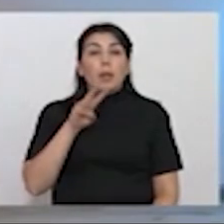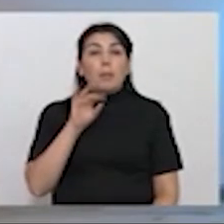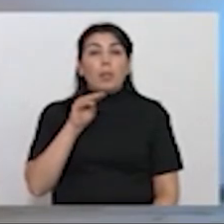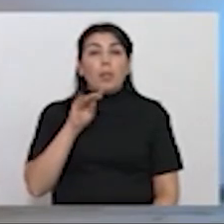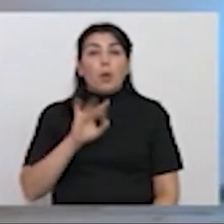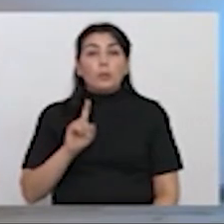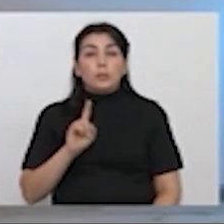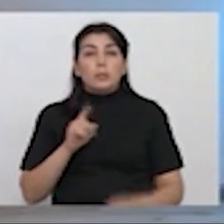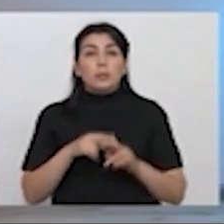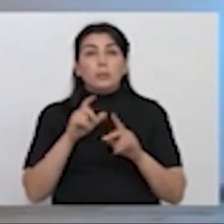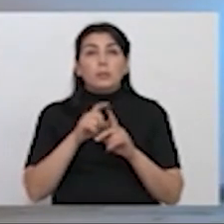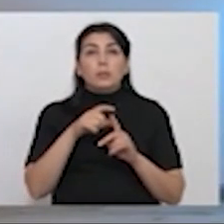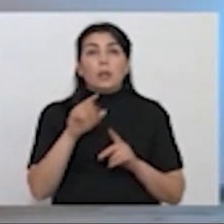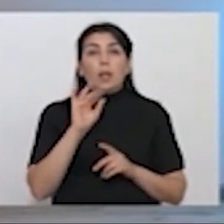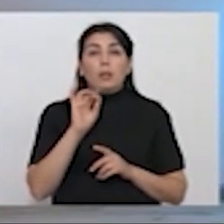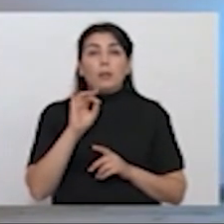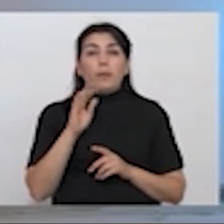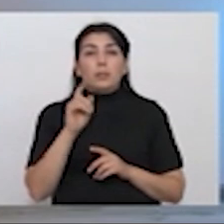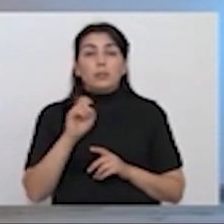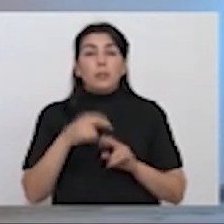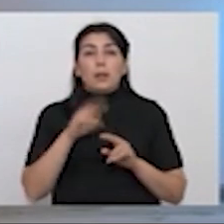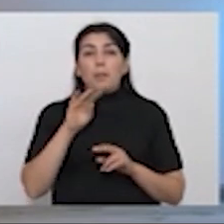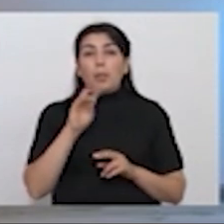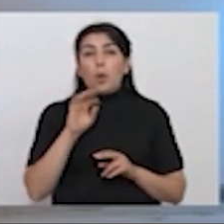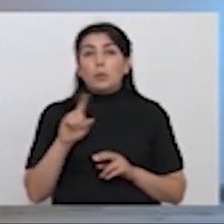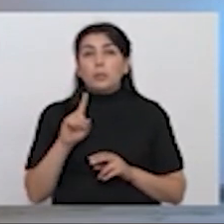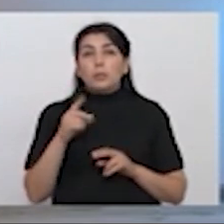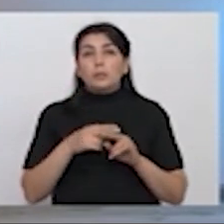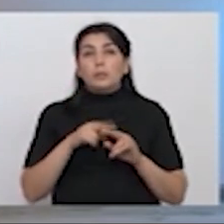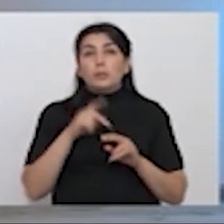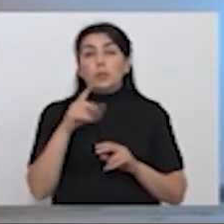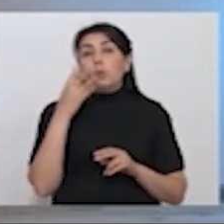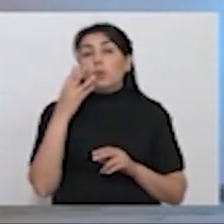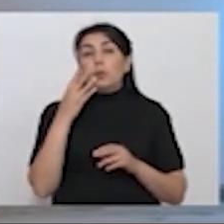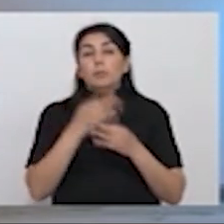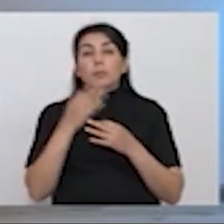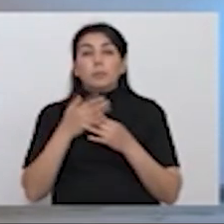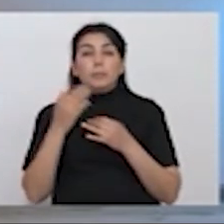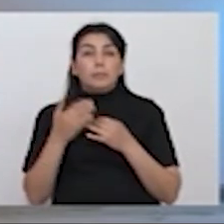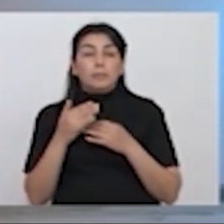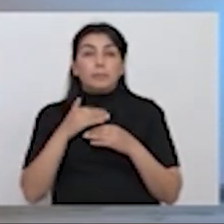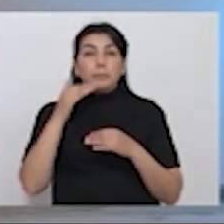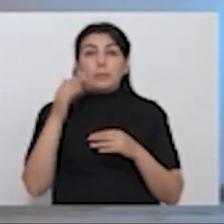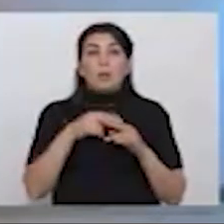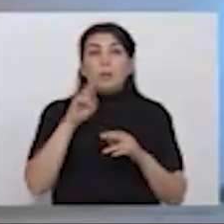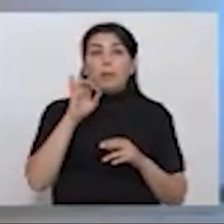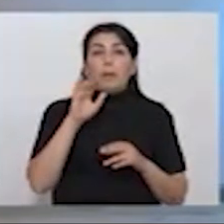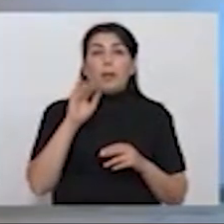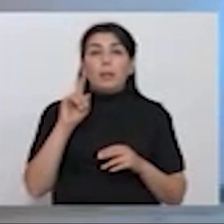Mitozning o'zi esa interfazadan so'ng mitoz sodir bo'ladi. Mitoz 4 bosqichdan iborat: